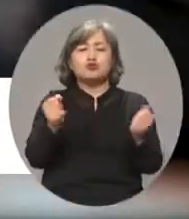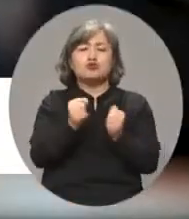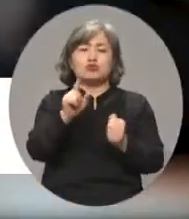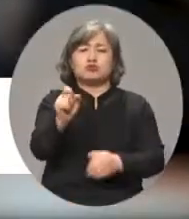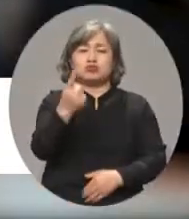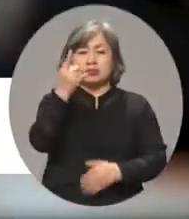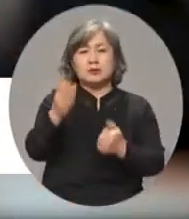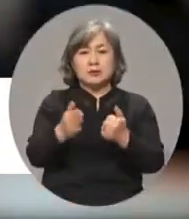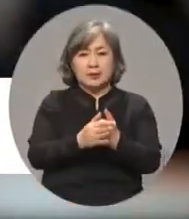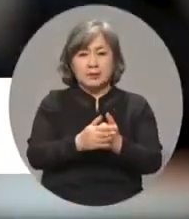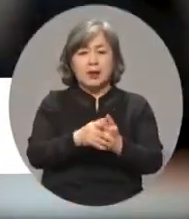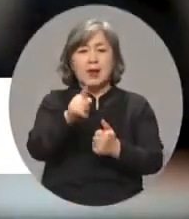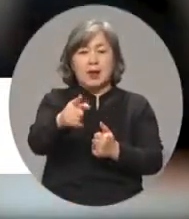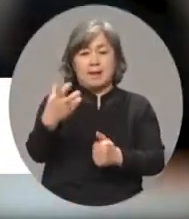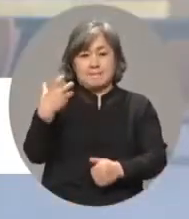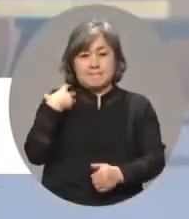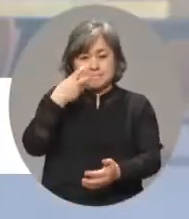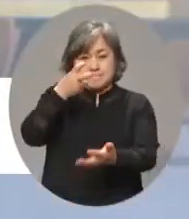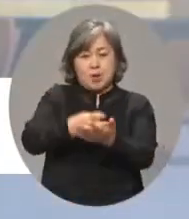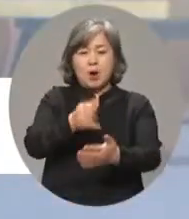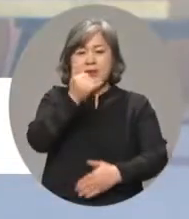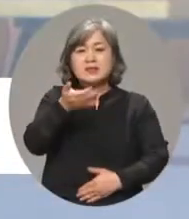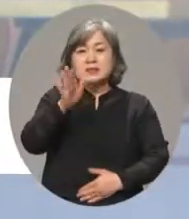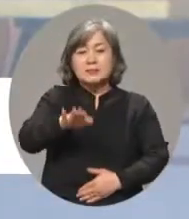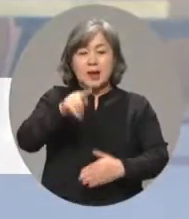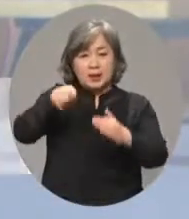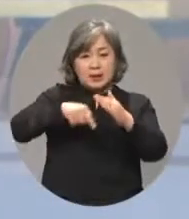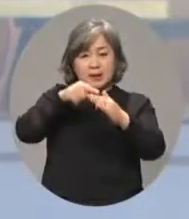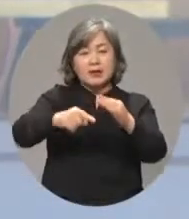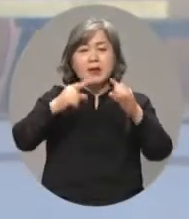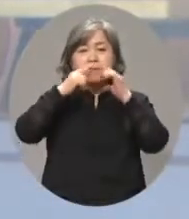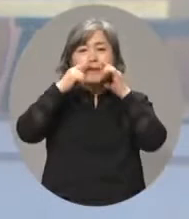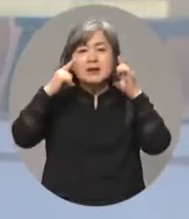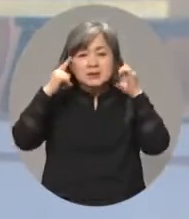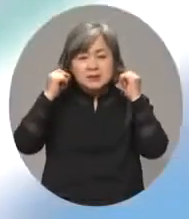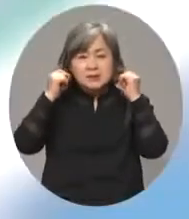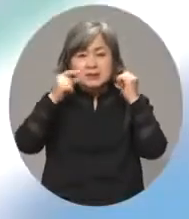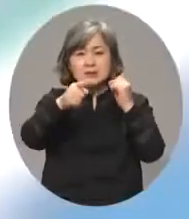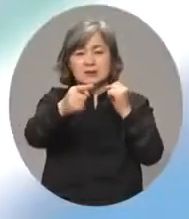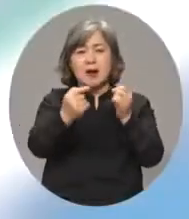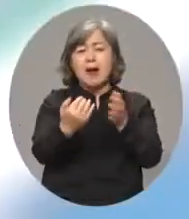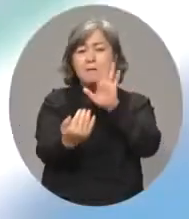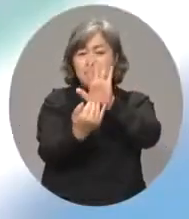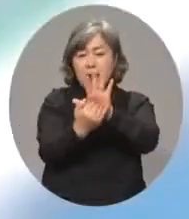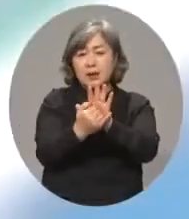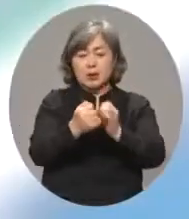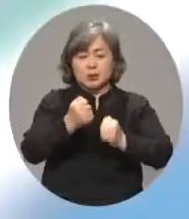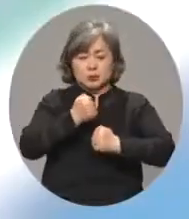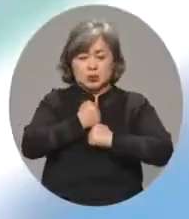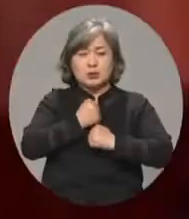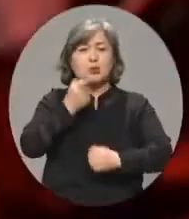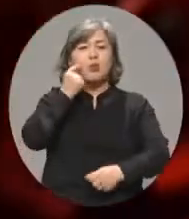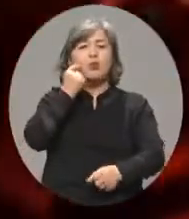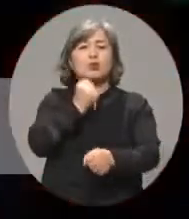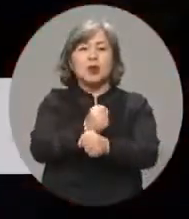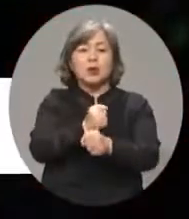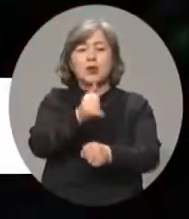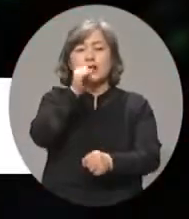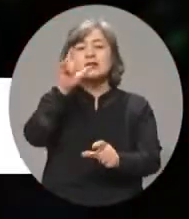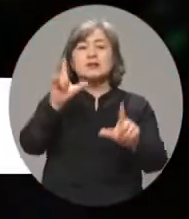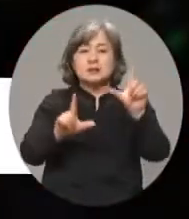있습니다. 의무화법 시행에도 실내 마스크 착용 등 방역수칙이 잘 지켜지지 않고 있는